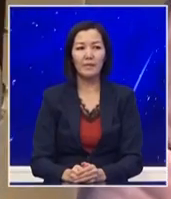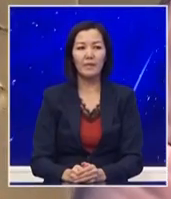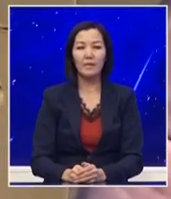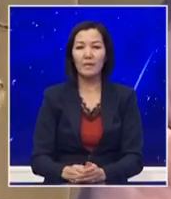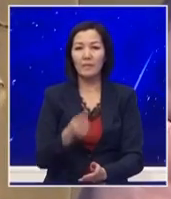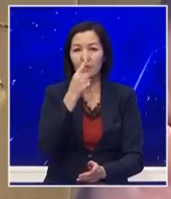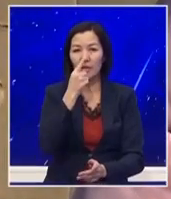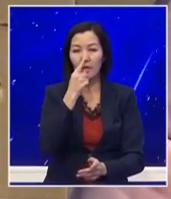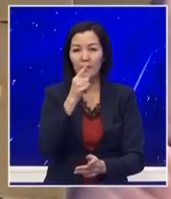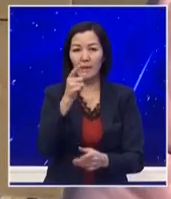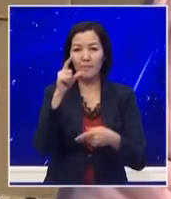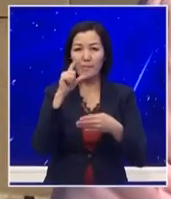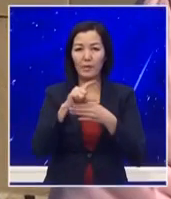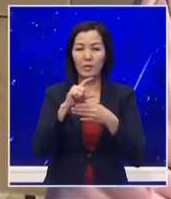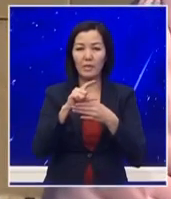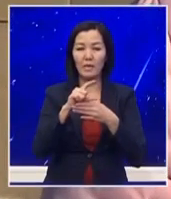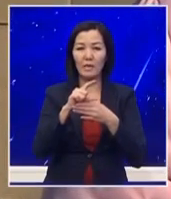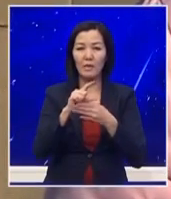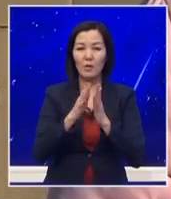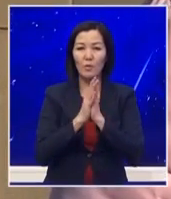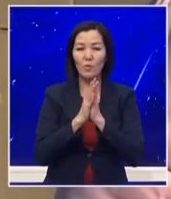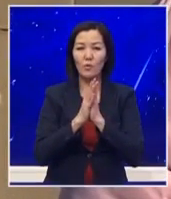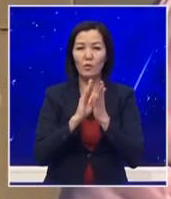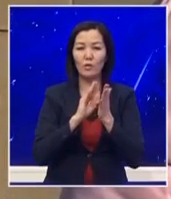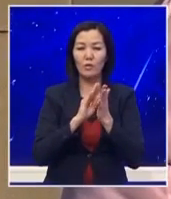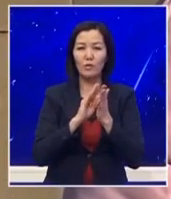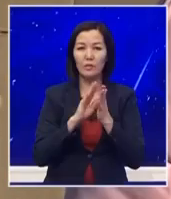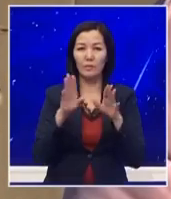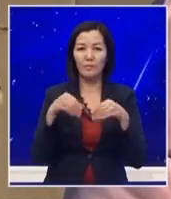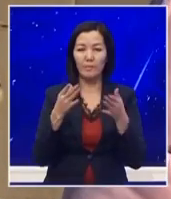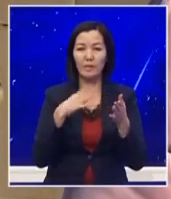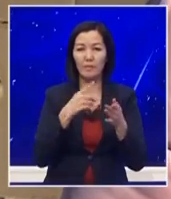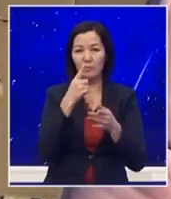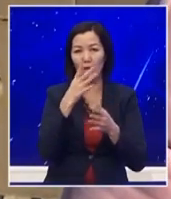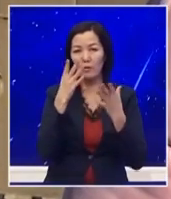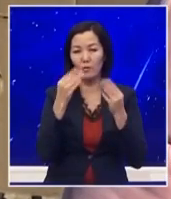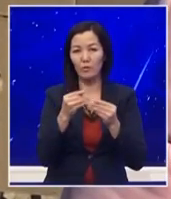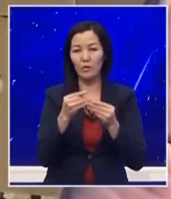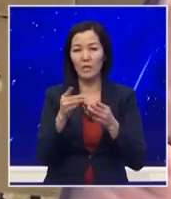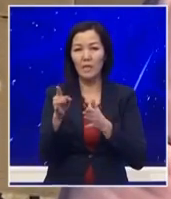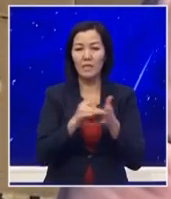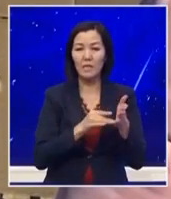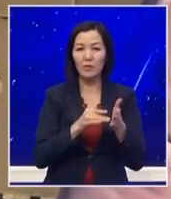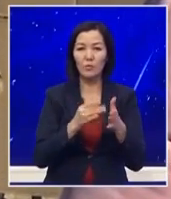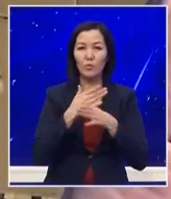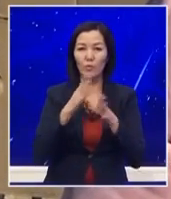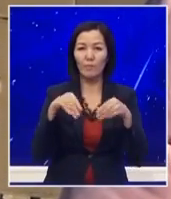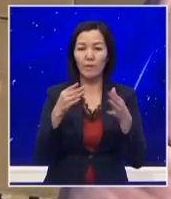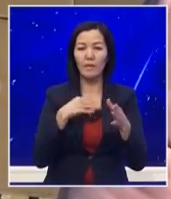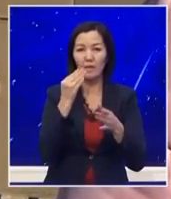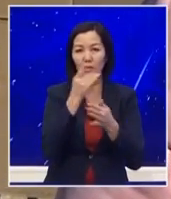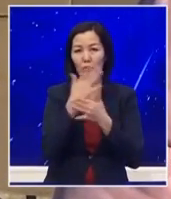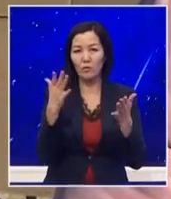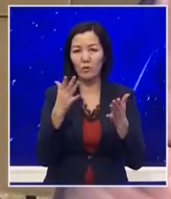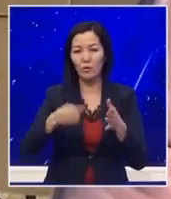Осы жақында мешітке өтініш беріп едім. Міне уже жақын күндері сразу келіп тұр. Алла бұйырса міне азық түлік